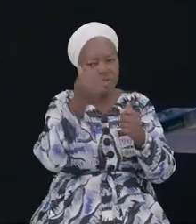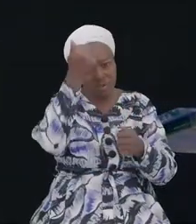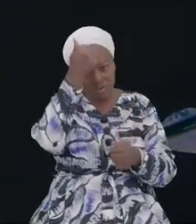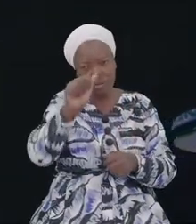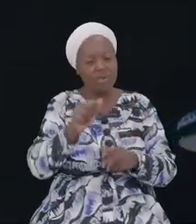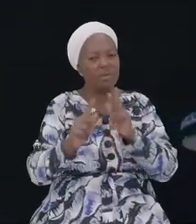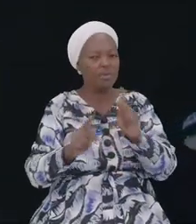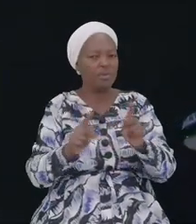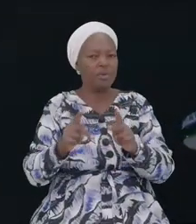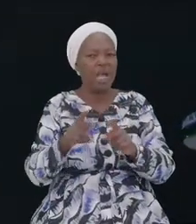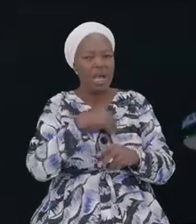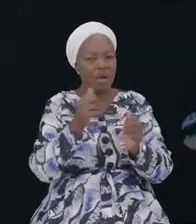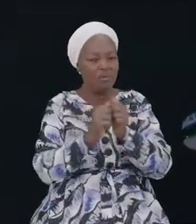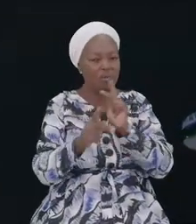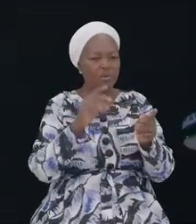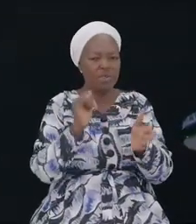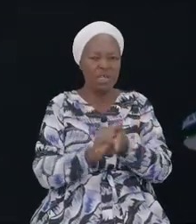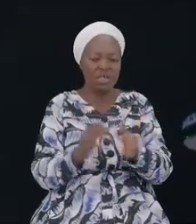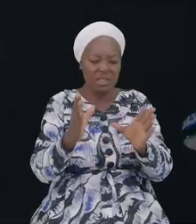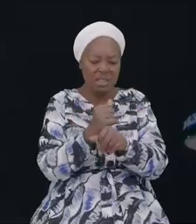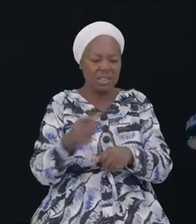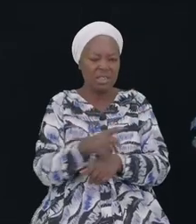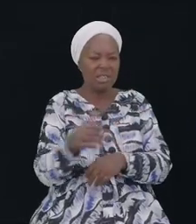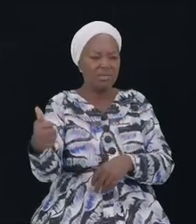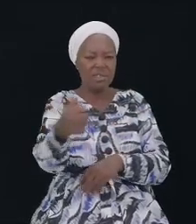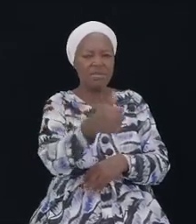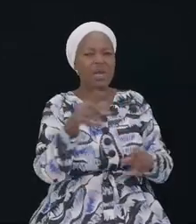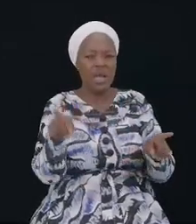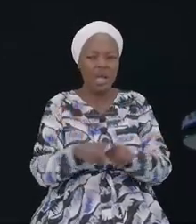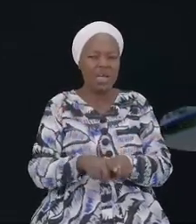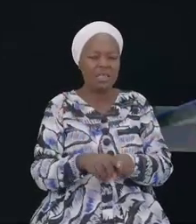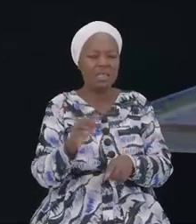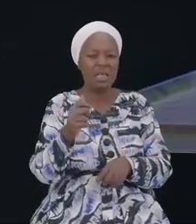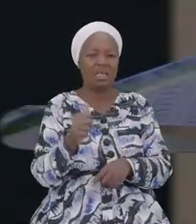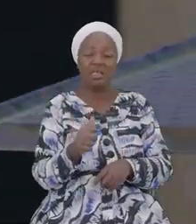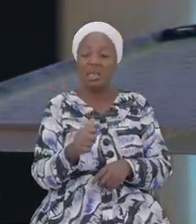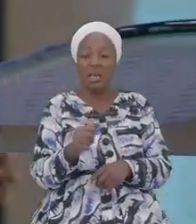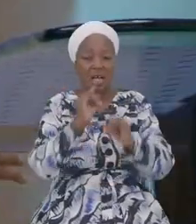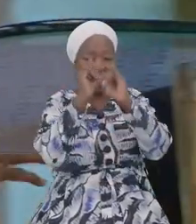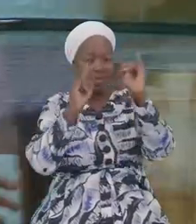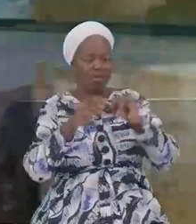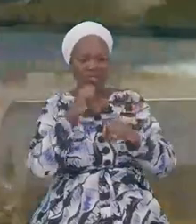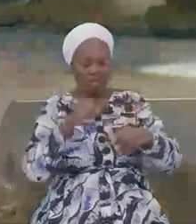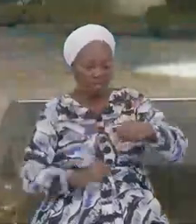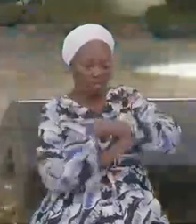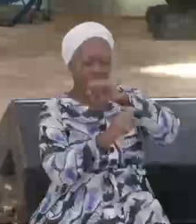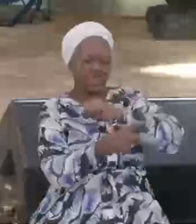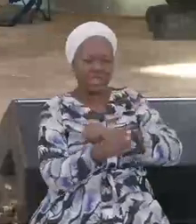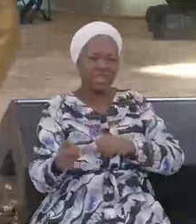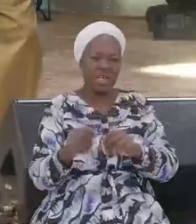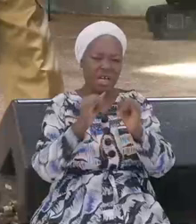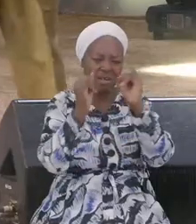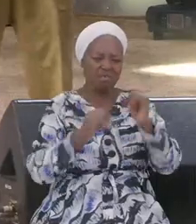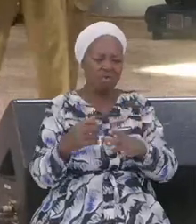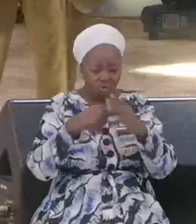des gens qui se prennent comme des idoles. Vous ne supportez pas leur idolâtrie, vous ne supportez